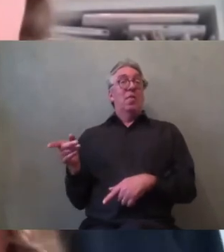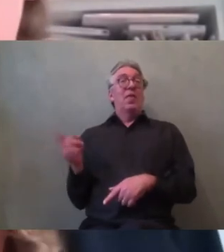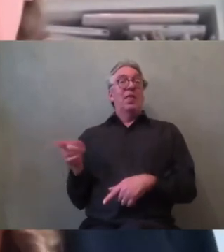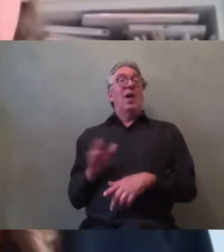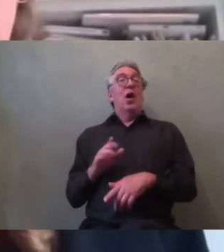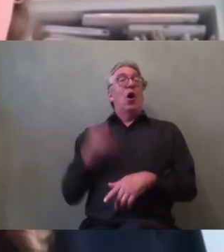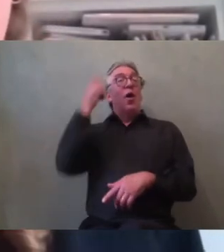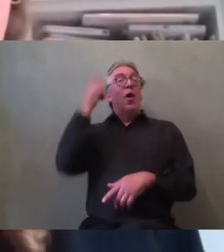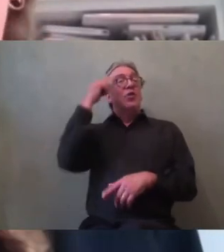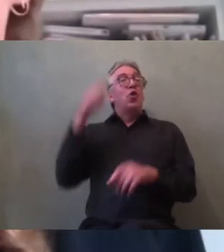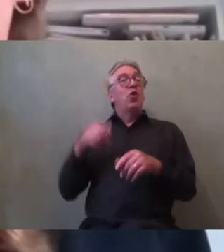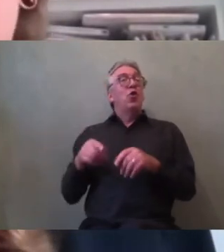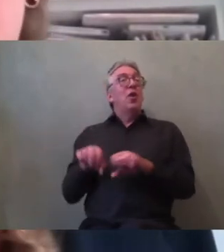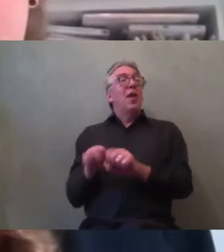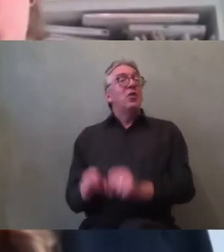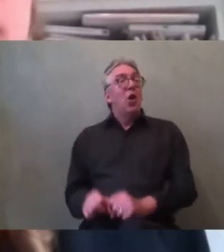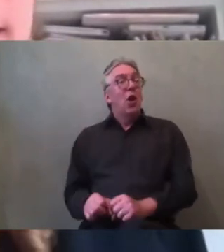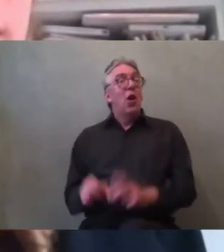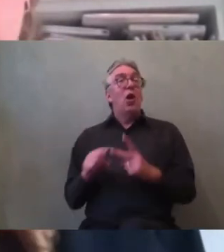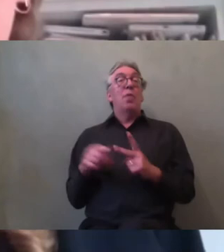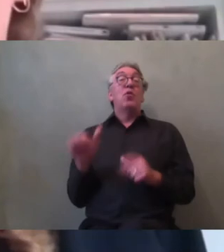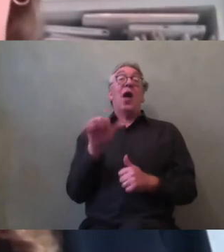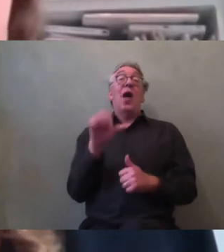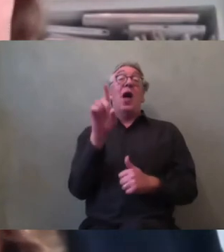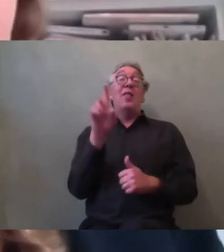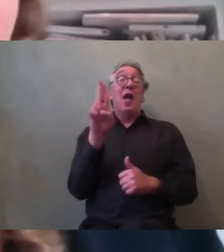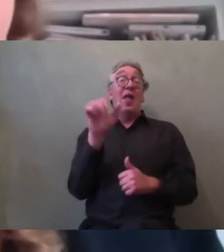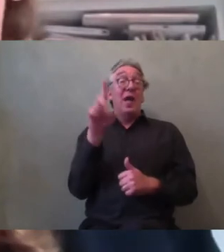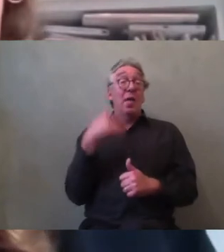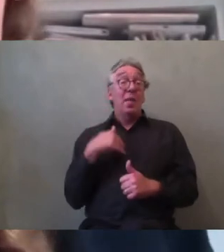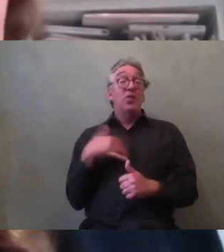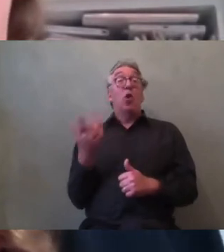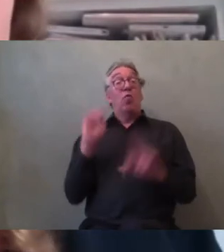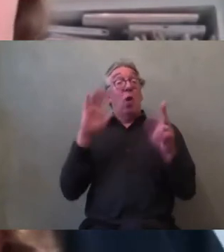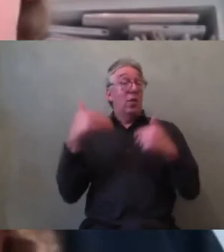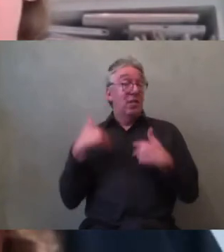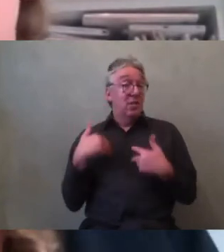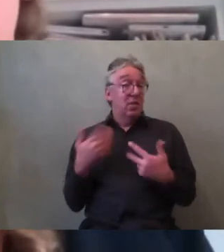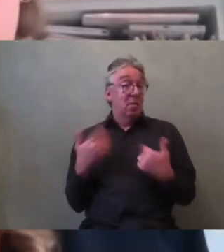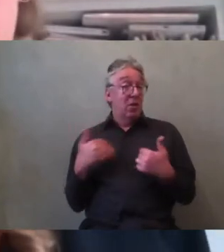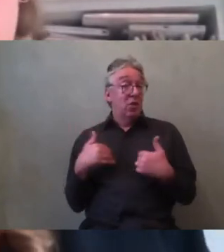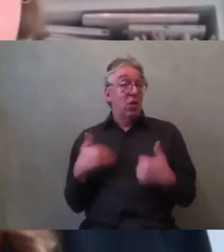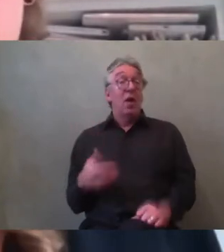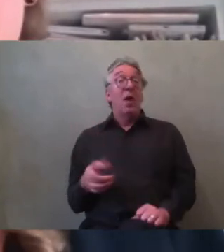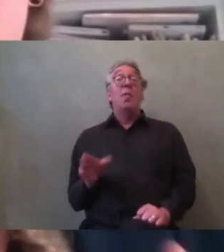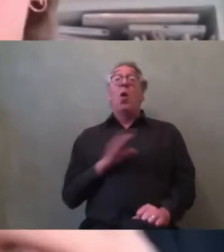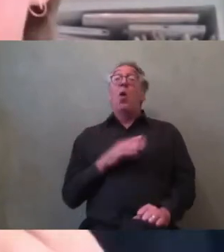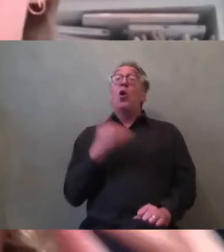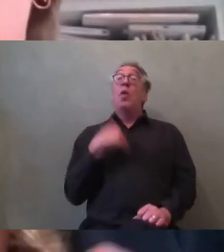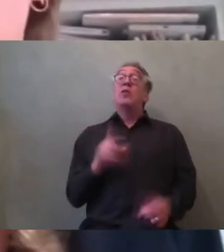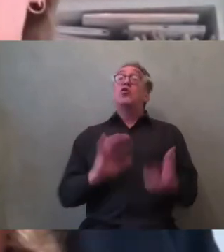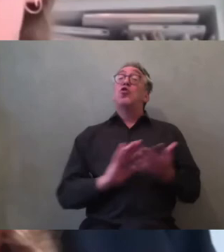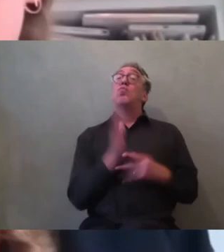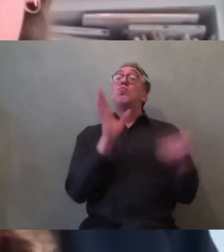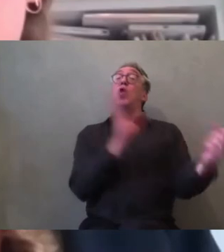hersenletsel, met ADD, ADHD of met autisme. Maar bijvoorbeeld ook met mensen met burn-out. Samen met